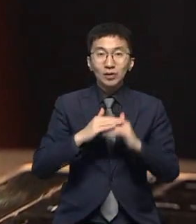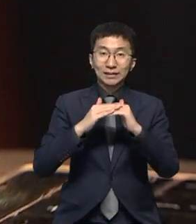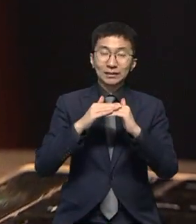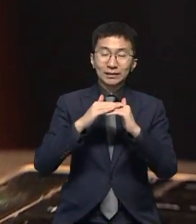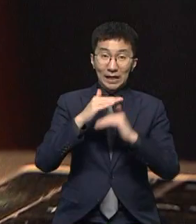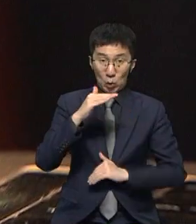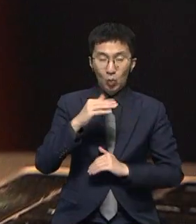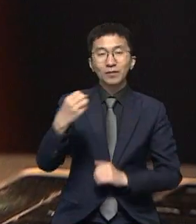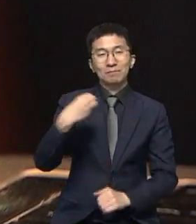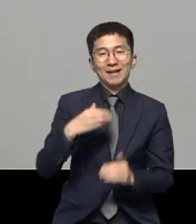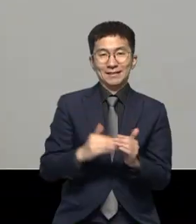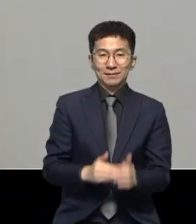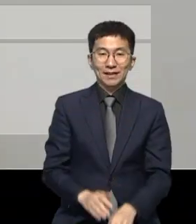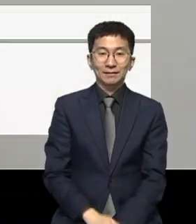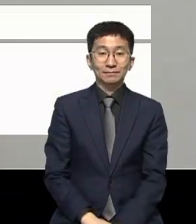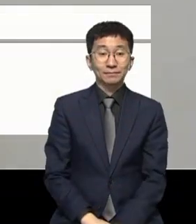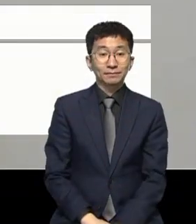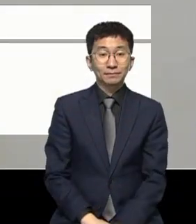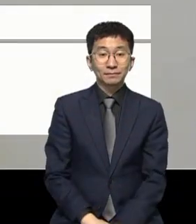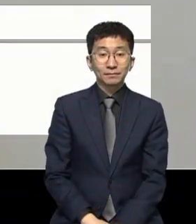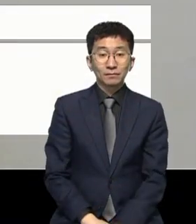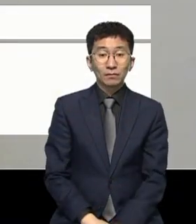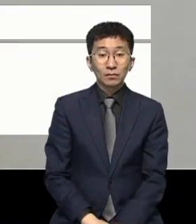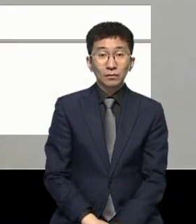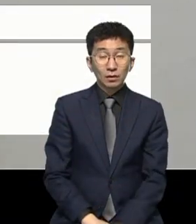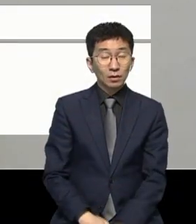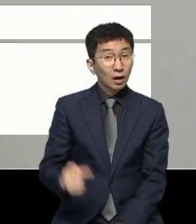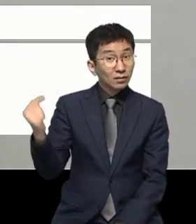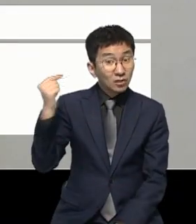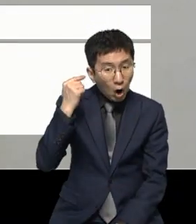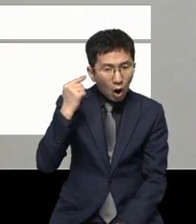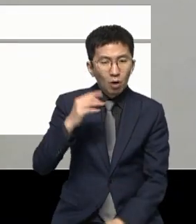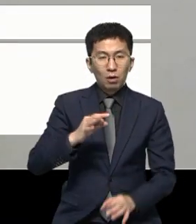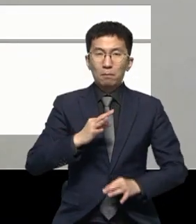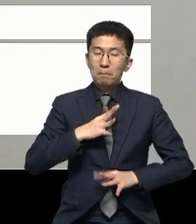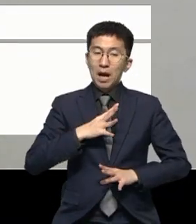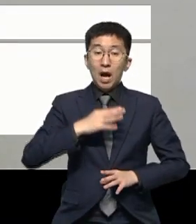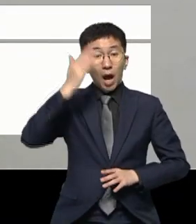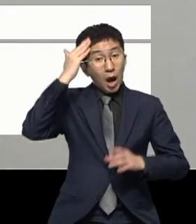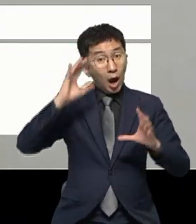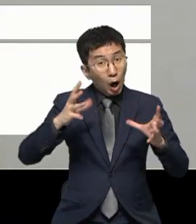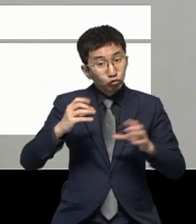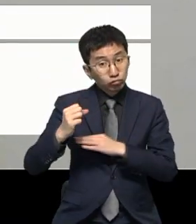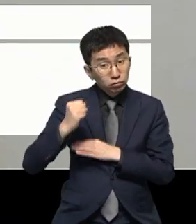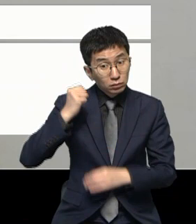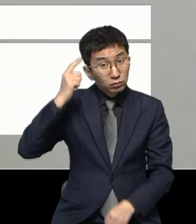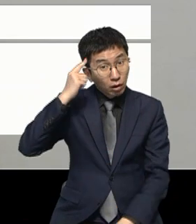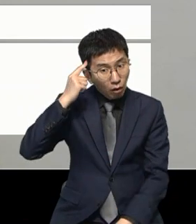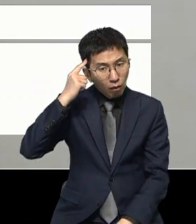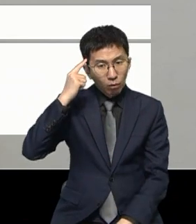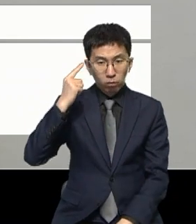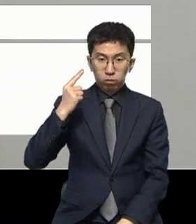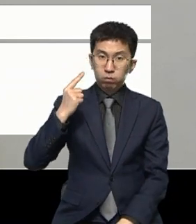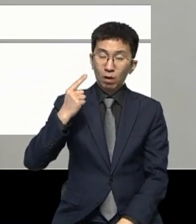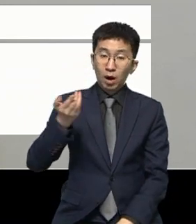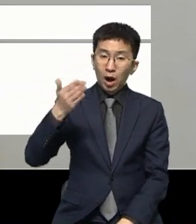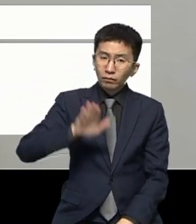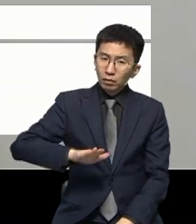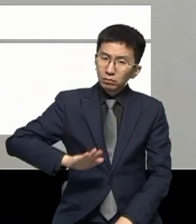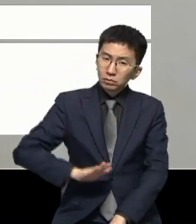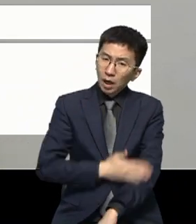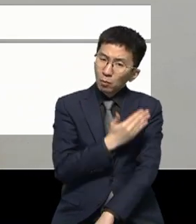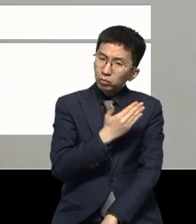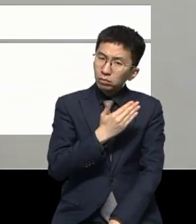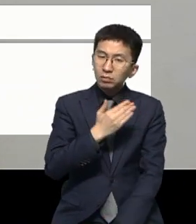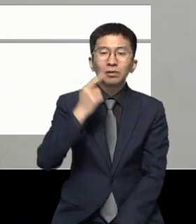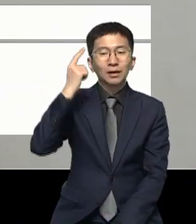밝히기도 했습니다. I was quite surprised when I learned about it because I thought that let's say we